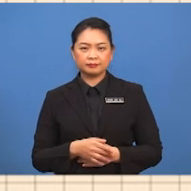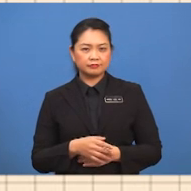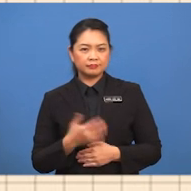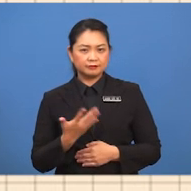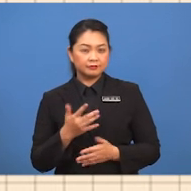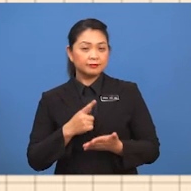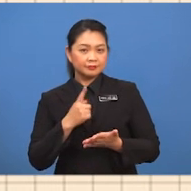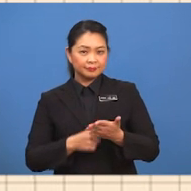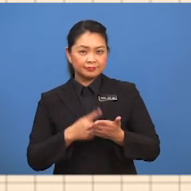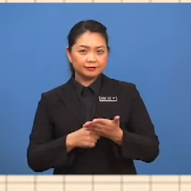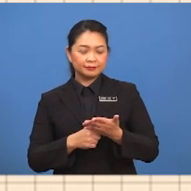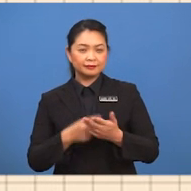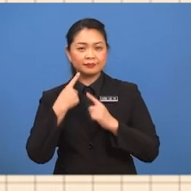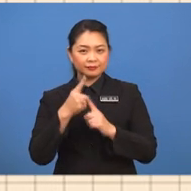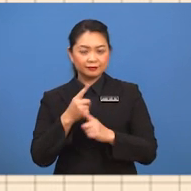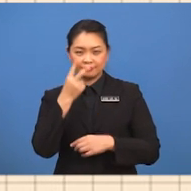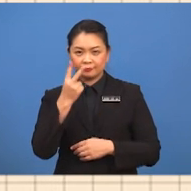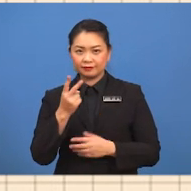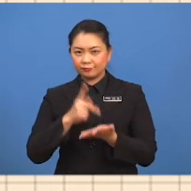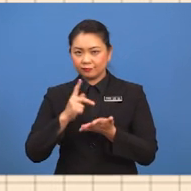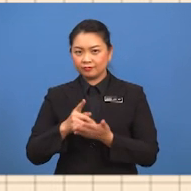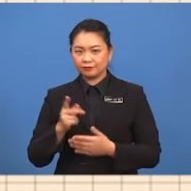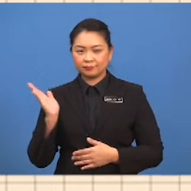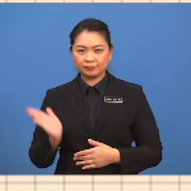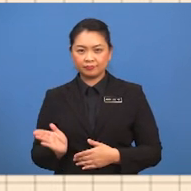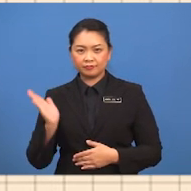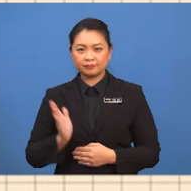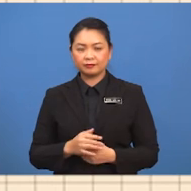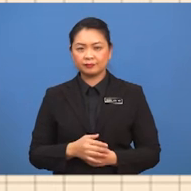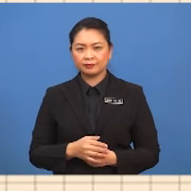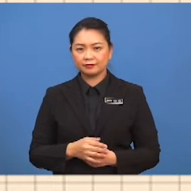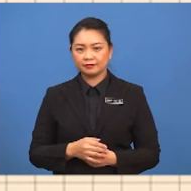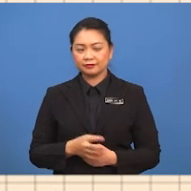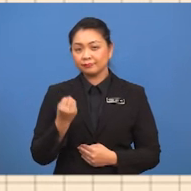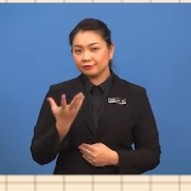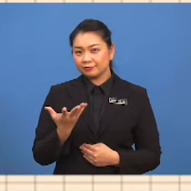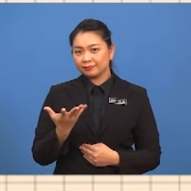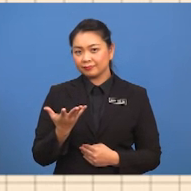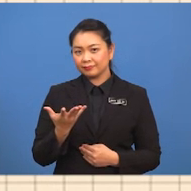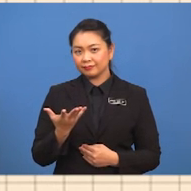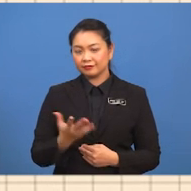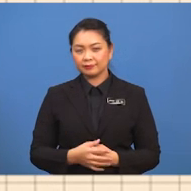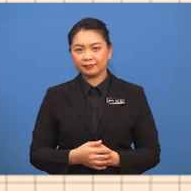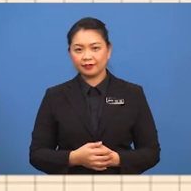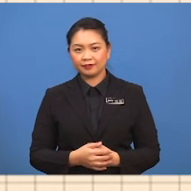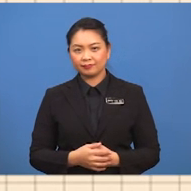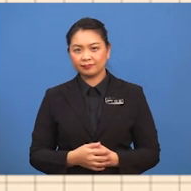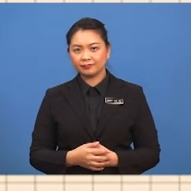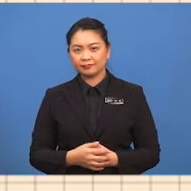hasilnya 800 bahagi 10. Berapakah jawapannya?